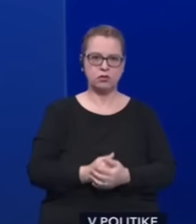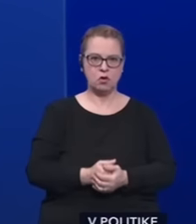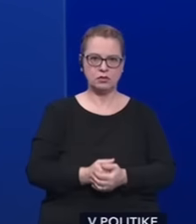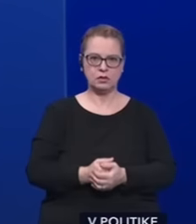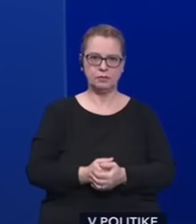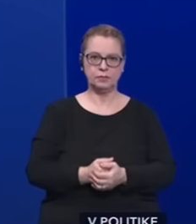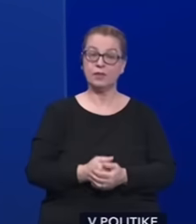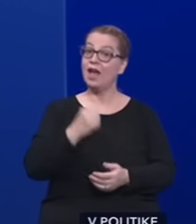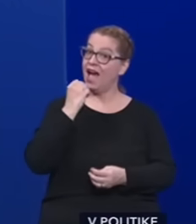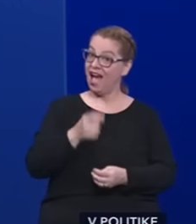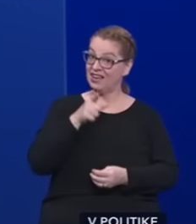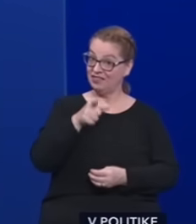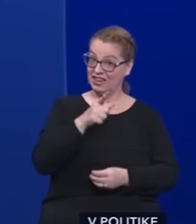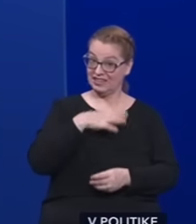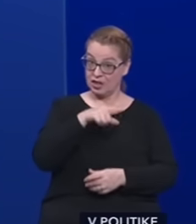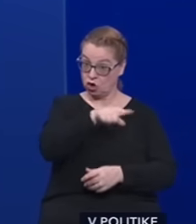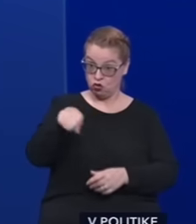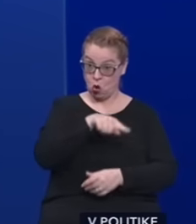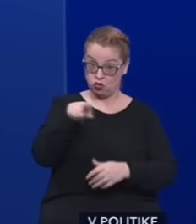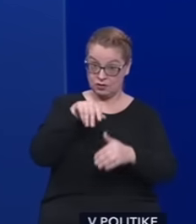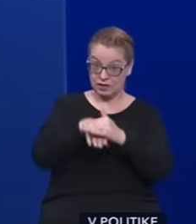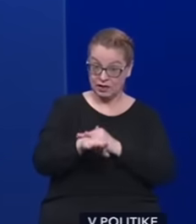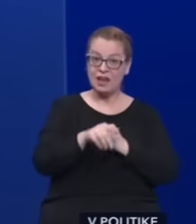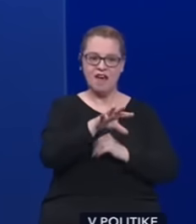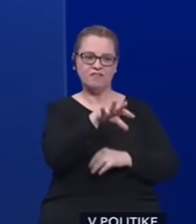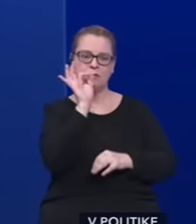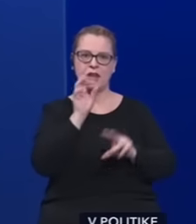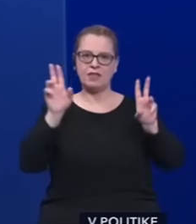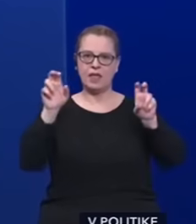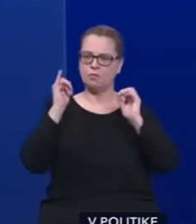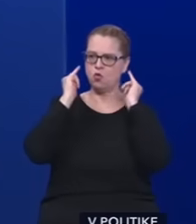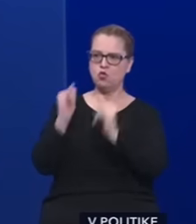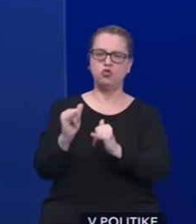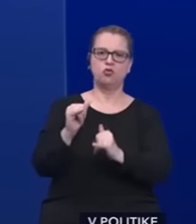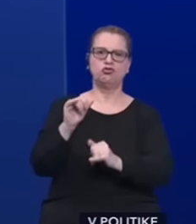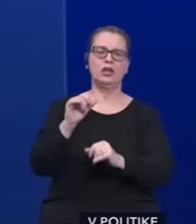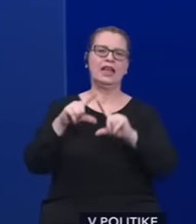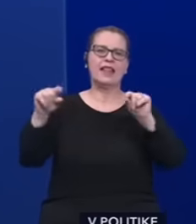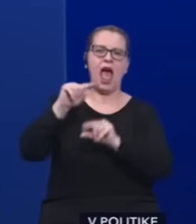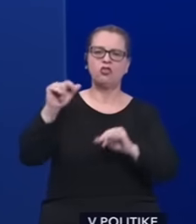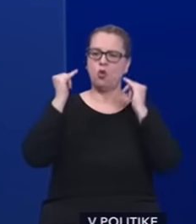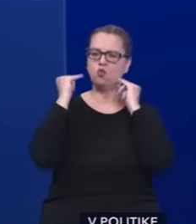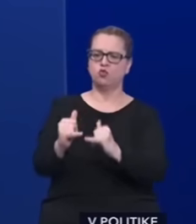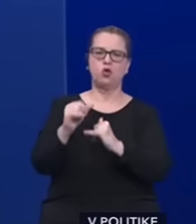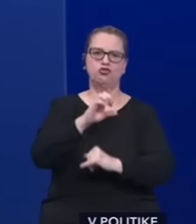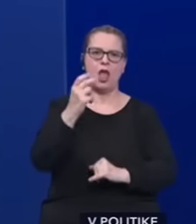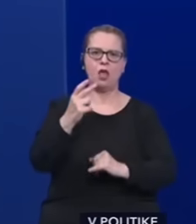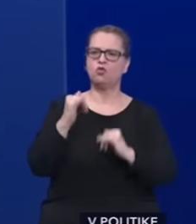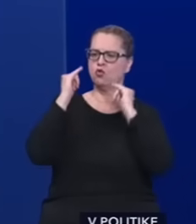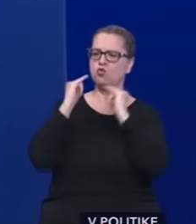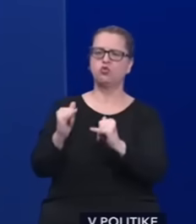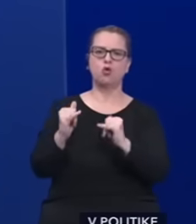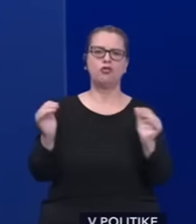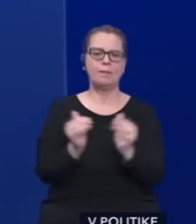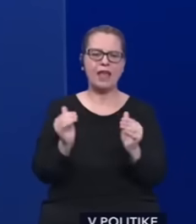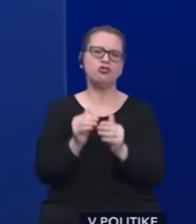niečím prekryť, tak práve vyťahujete takéto témy a útočíte na Európsku úniu, útočíte na NATO, útočíte na menšiny, alebo u nás